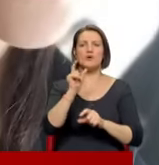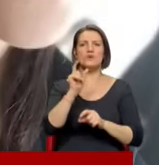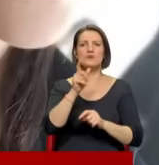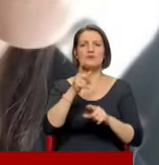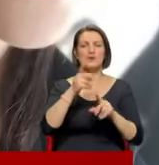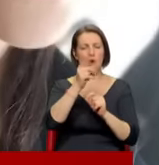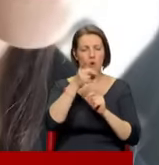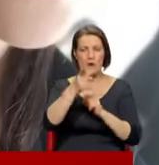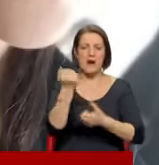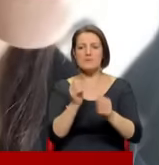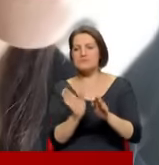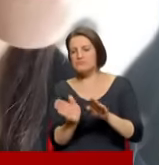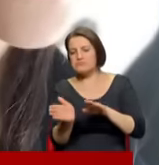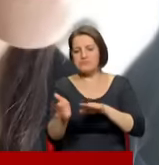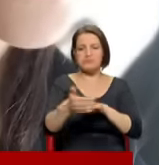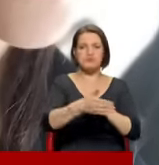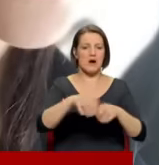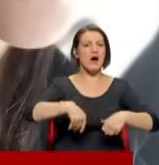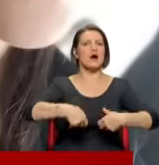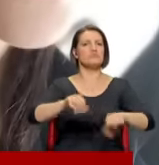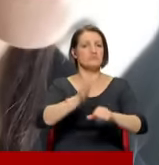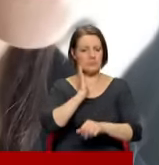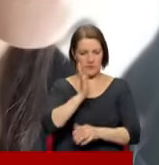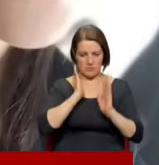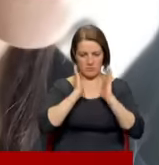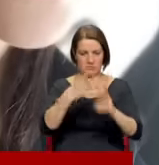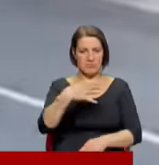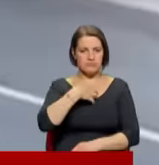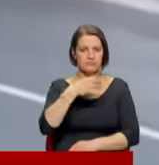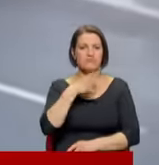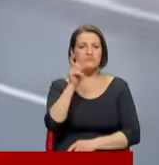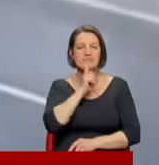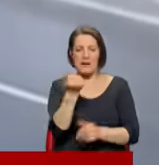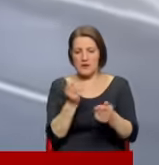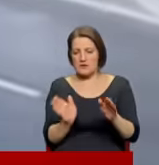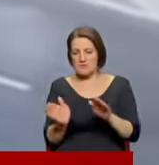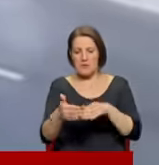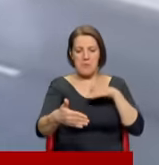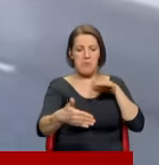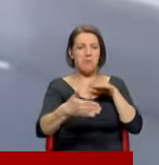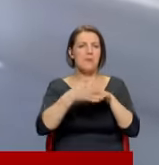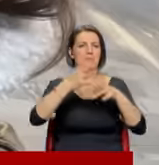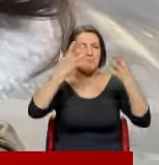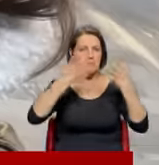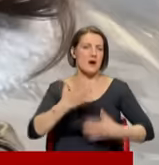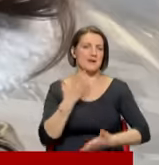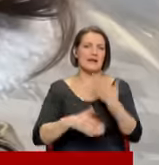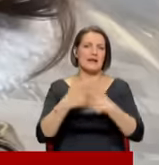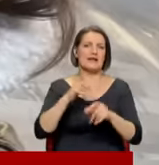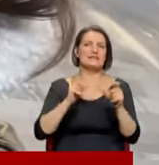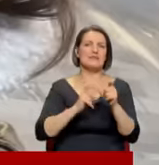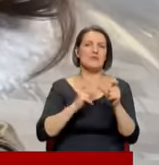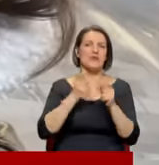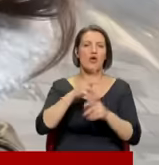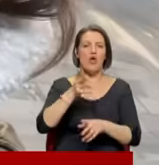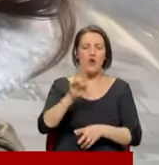dönüşü yaptı. Şeridinde ilerleyen Semanur Hacıoğlu hatalı U dönüşü yapan araca çarptı, ağır yaralandı. Semanur